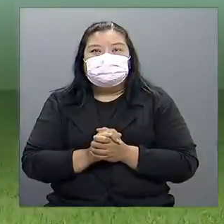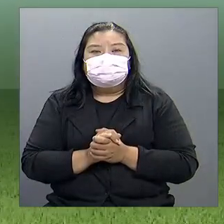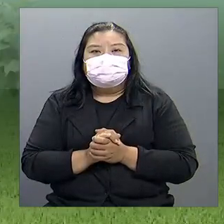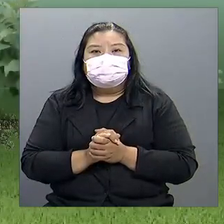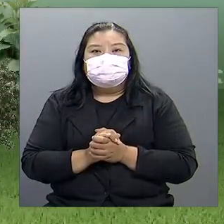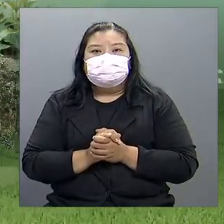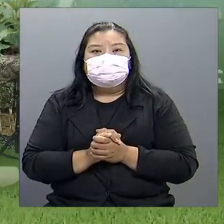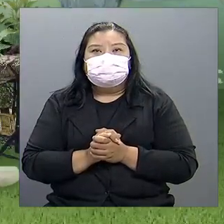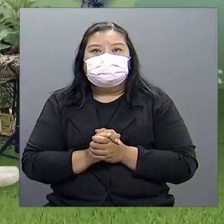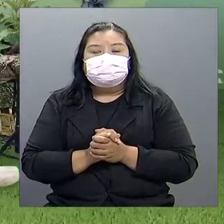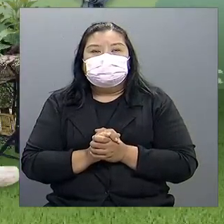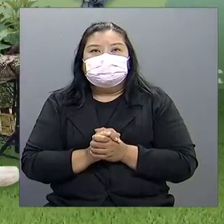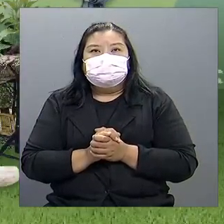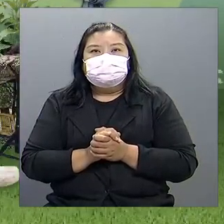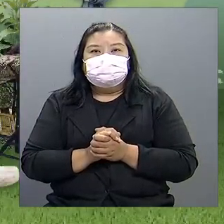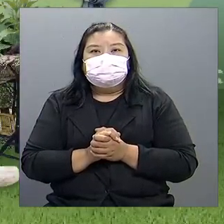ม.ค